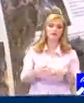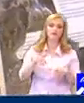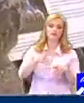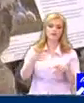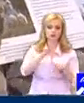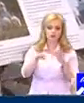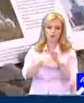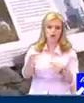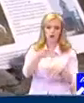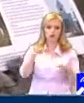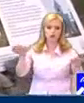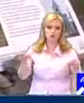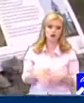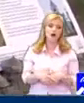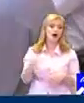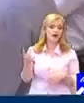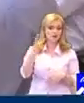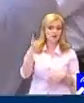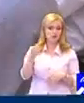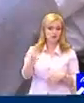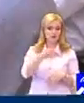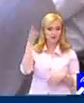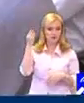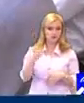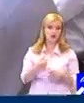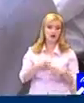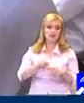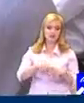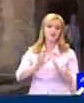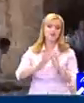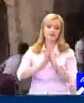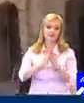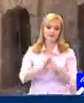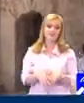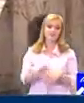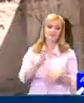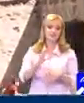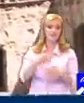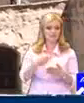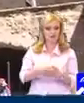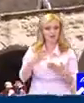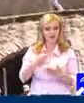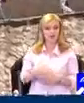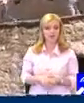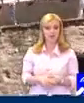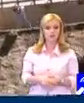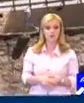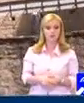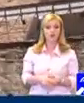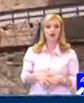și Zastânca, astfel în premieră pentru Republica Moldova, aceste 2 localități dețin instrumente valoroase de protejare a